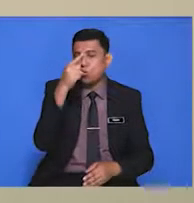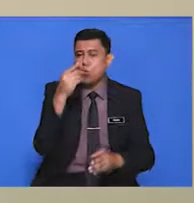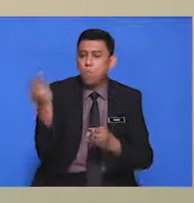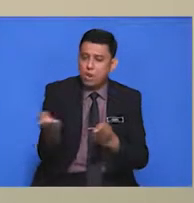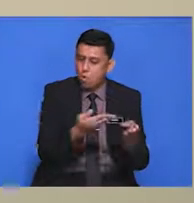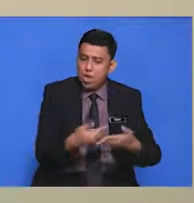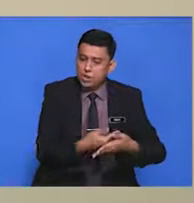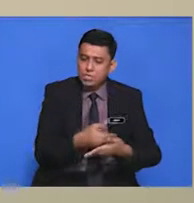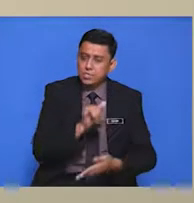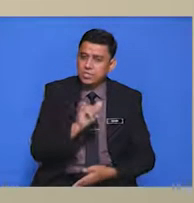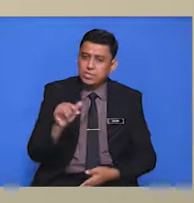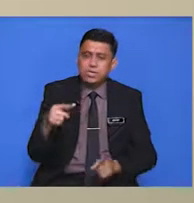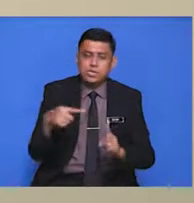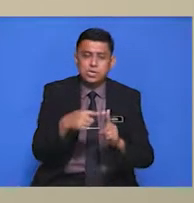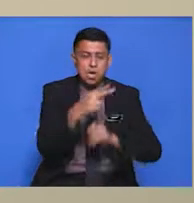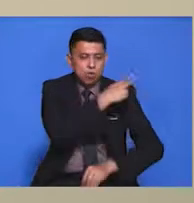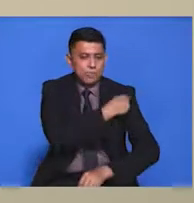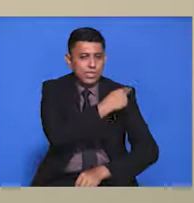ke hospital.